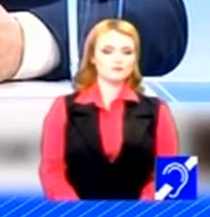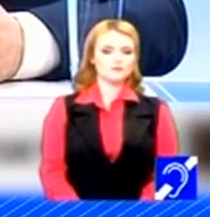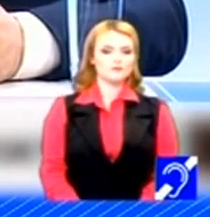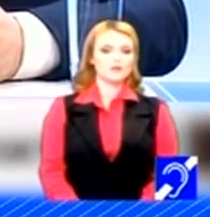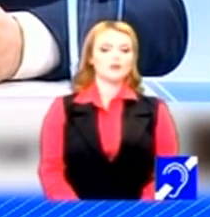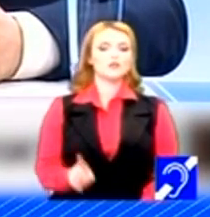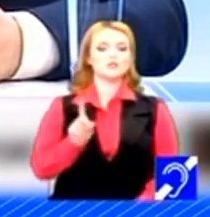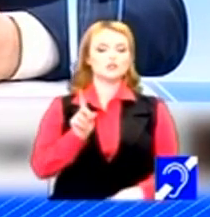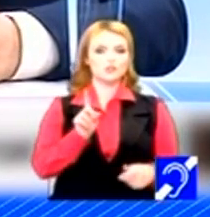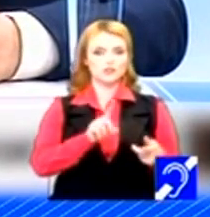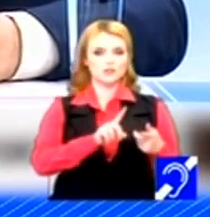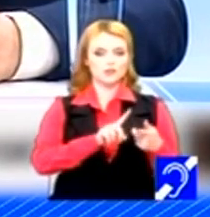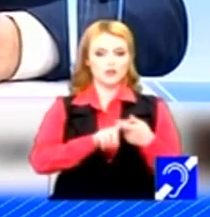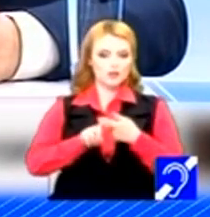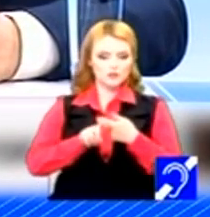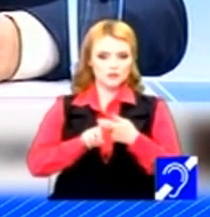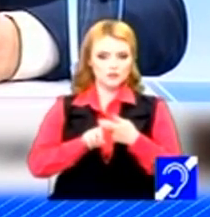Ceea ce privește